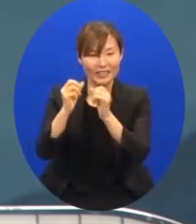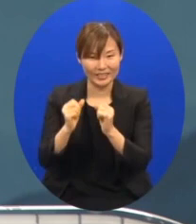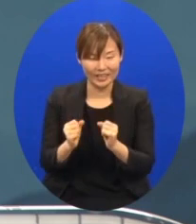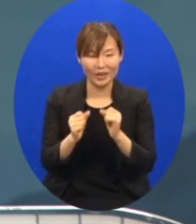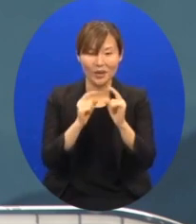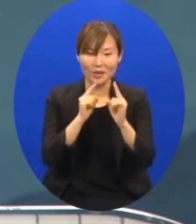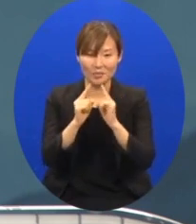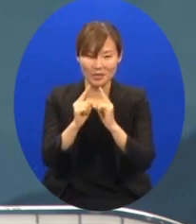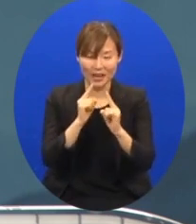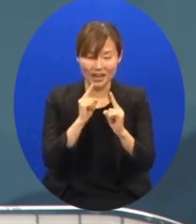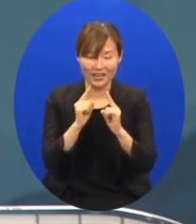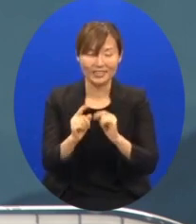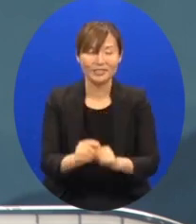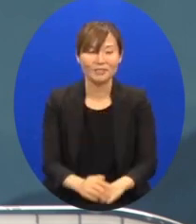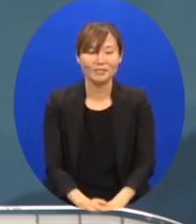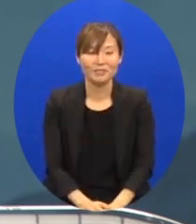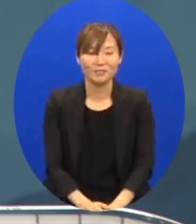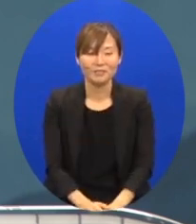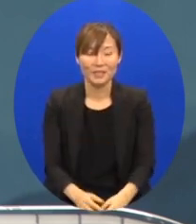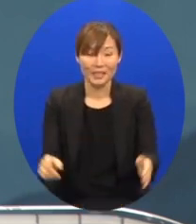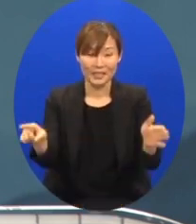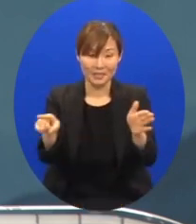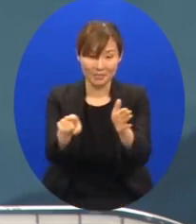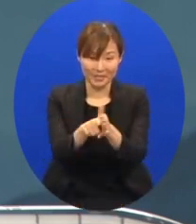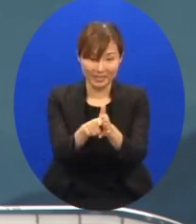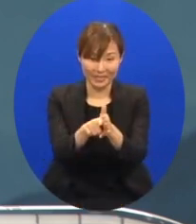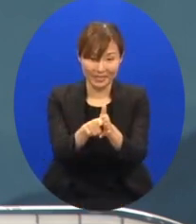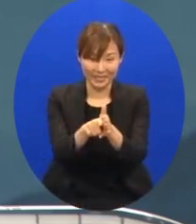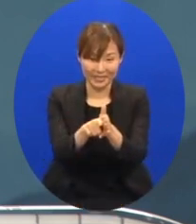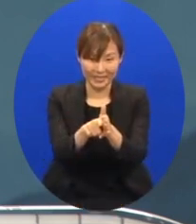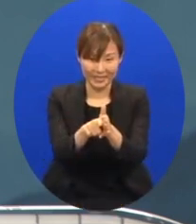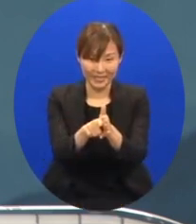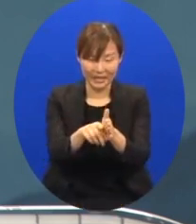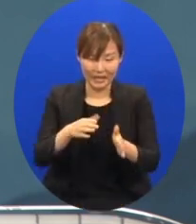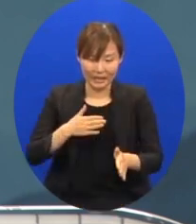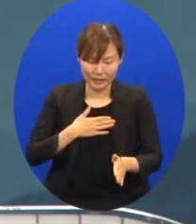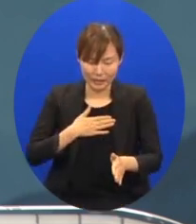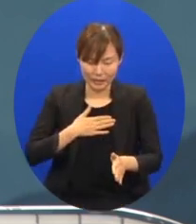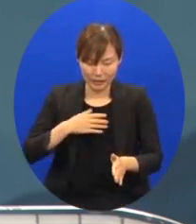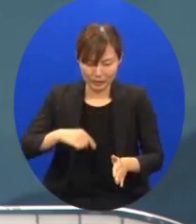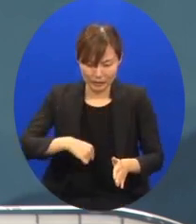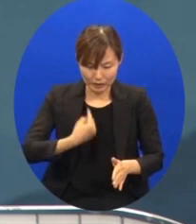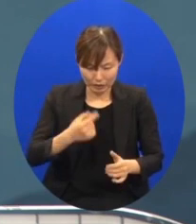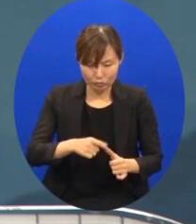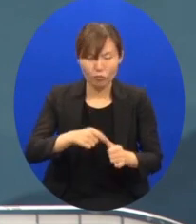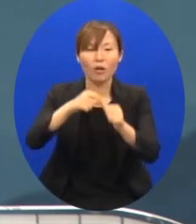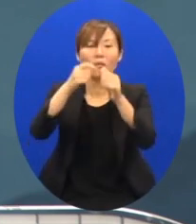저는 이 말씀을 믿고 저 자신이 살았어요